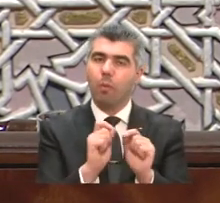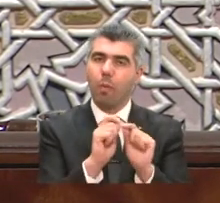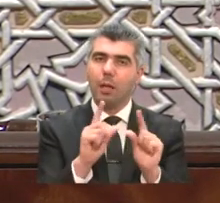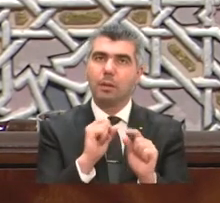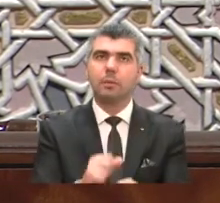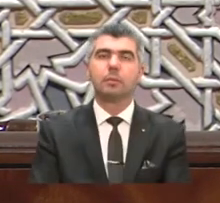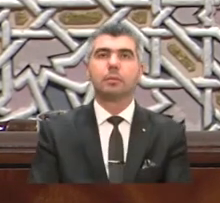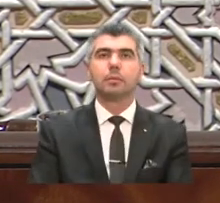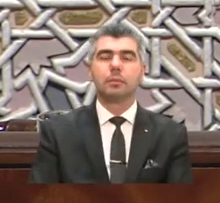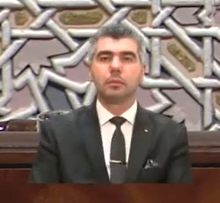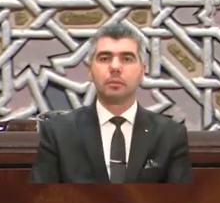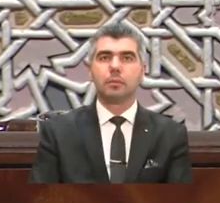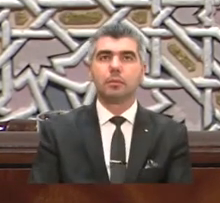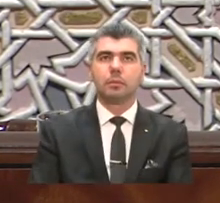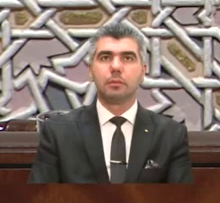تفضل السيد الرئيس.